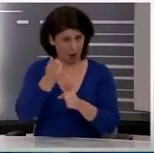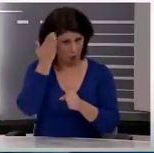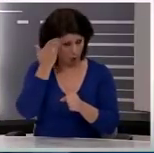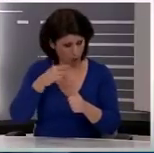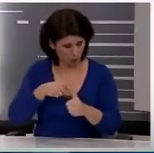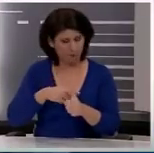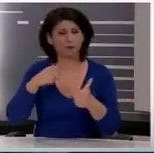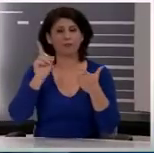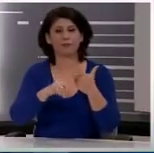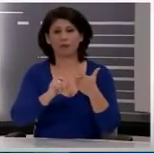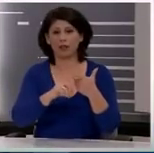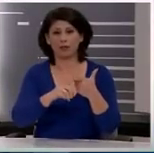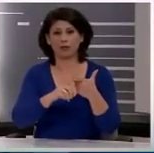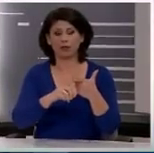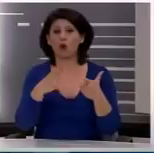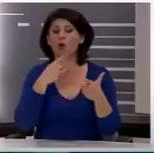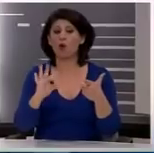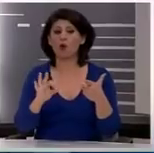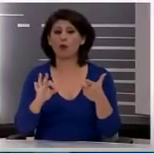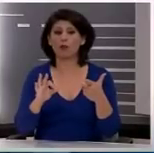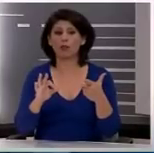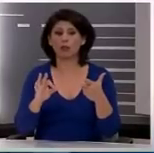Και δεύτερον, γιατί